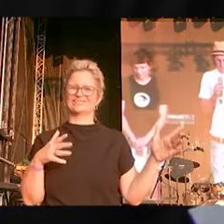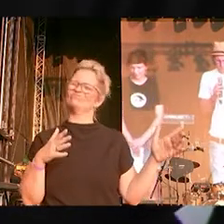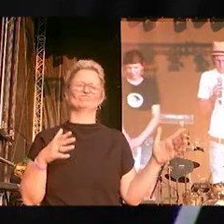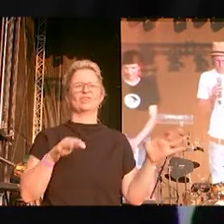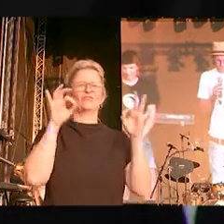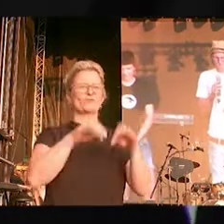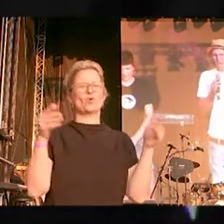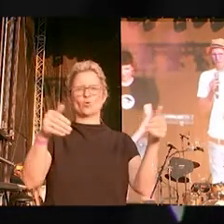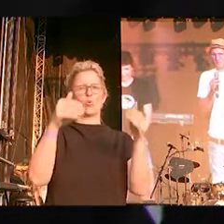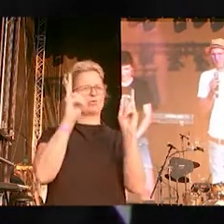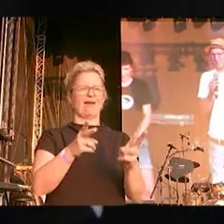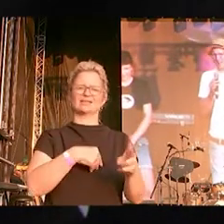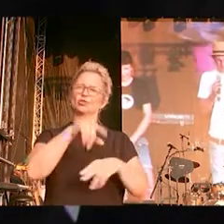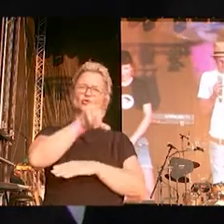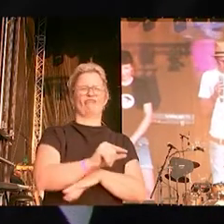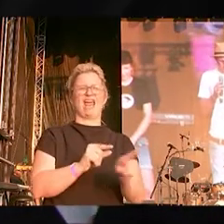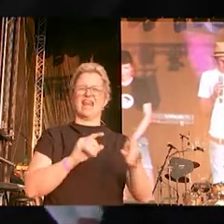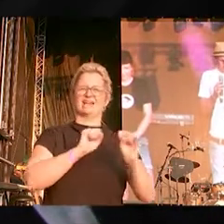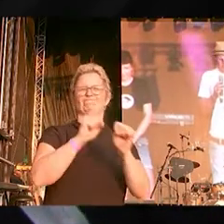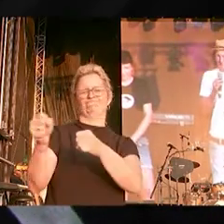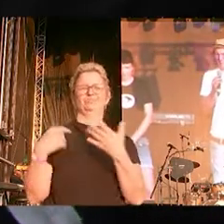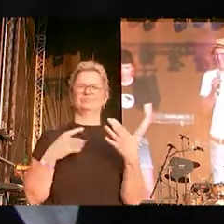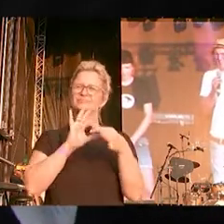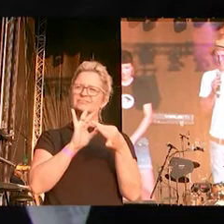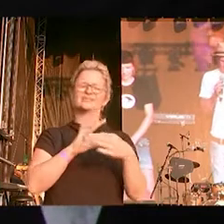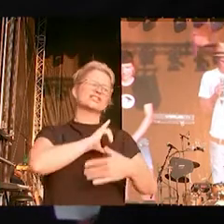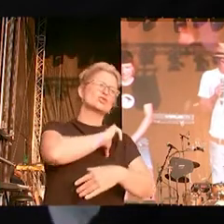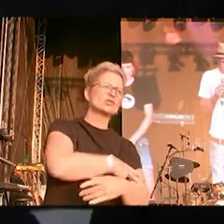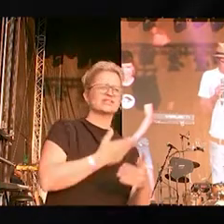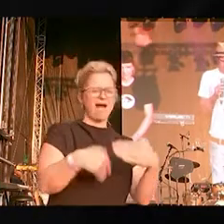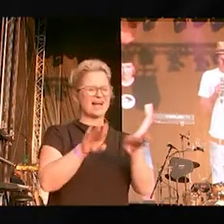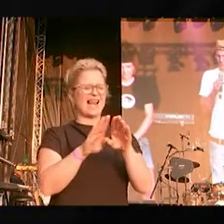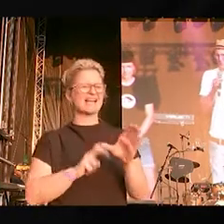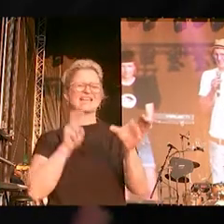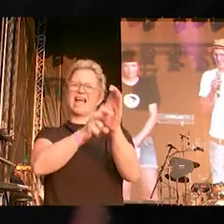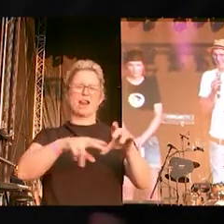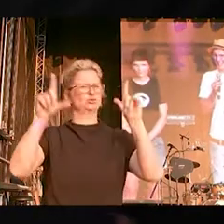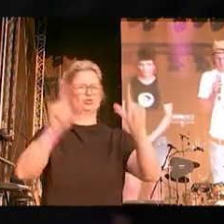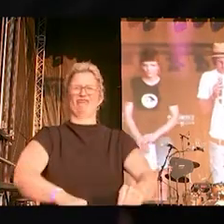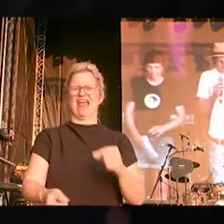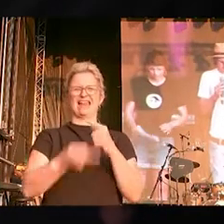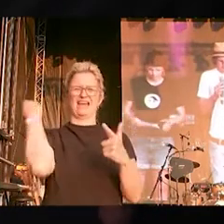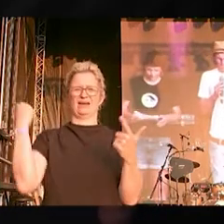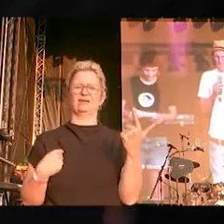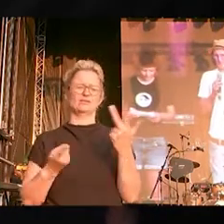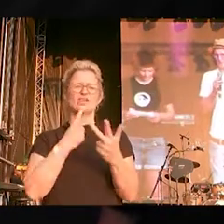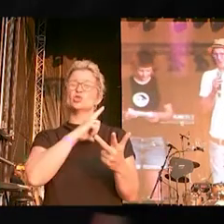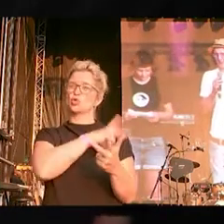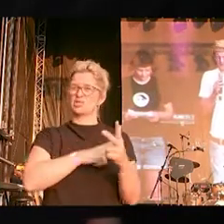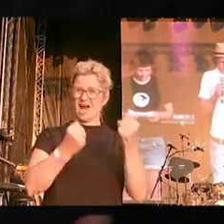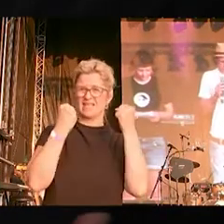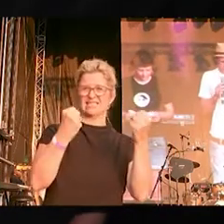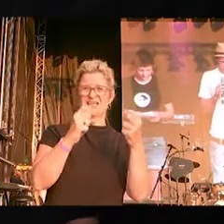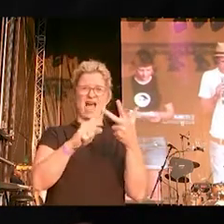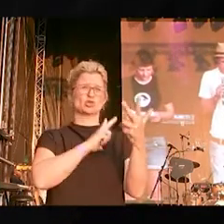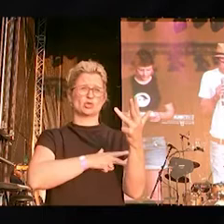das Grundrecht auf soziale und gleiche Teilhabe, für soziale Sicherheit, für